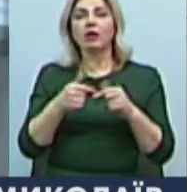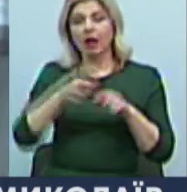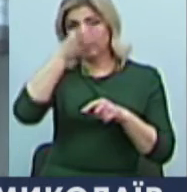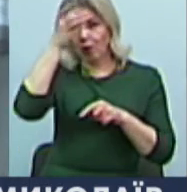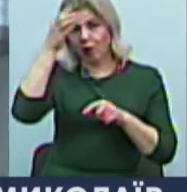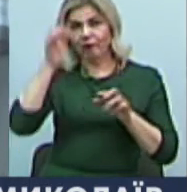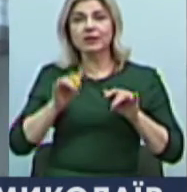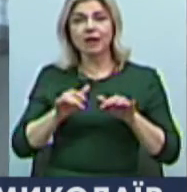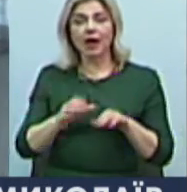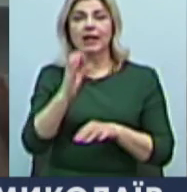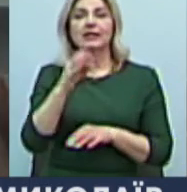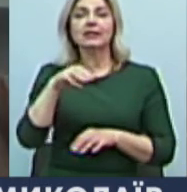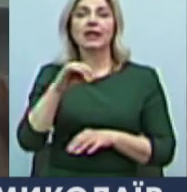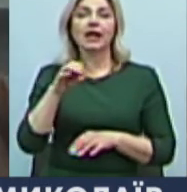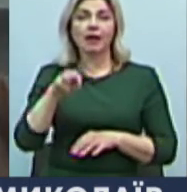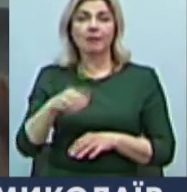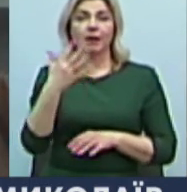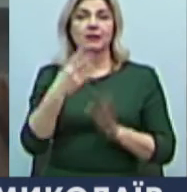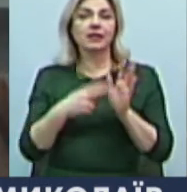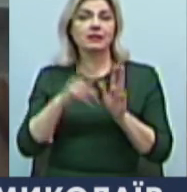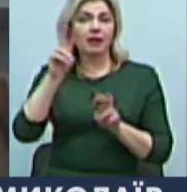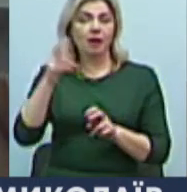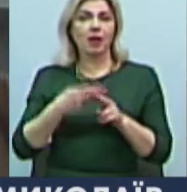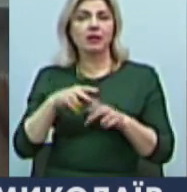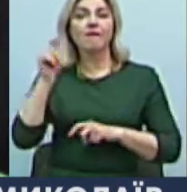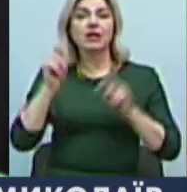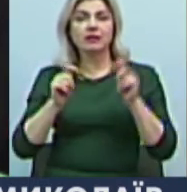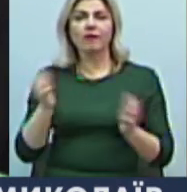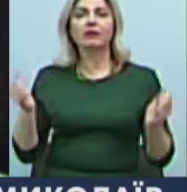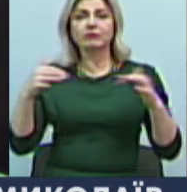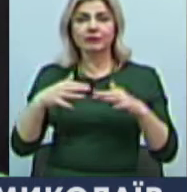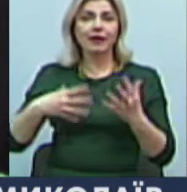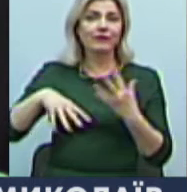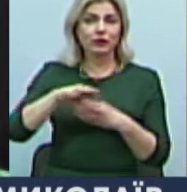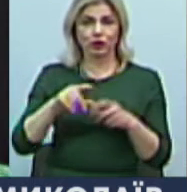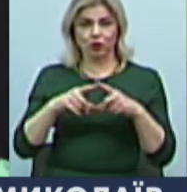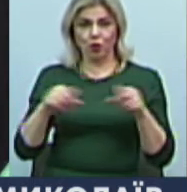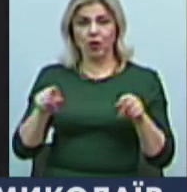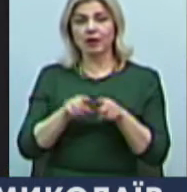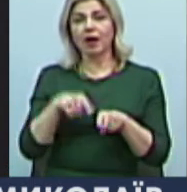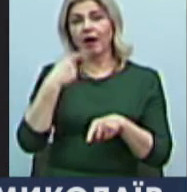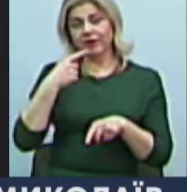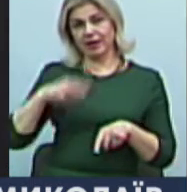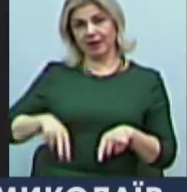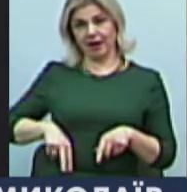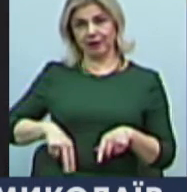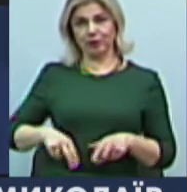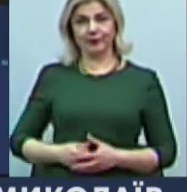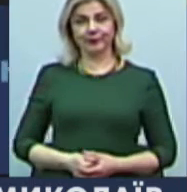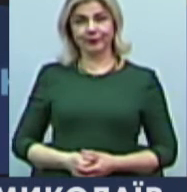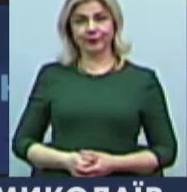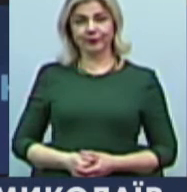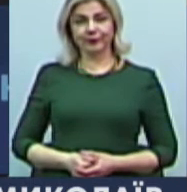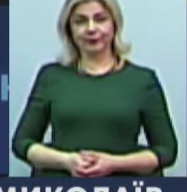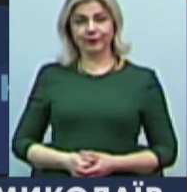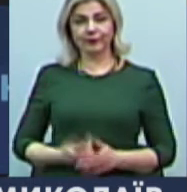заходу. «Стрім-57» – фестиваль, що об'єднав всю школу, розповідає директор навчального закладу Андрій Малахов. В